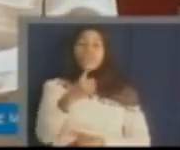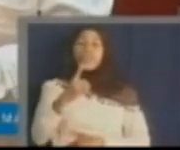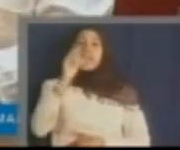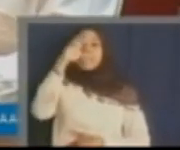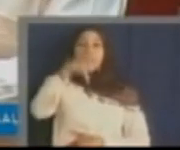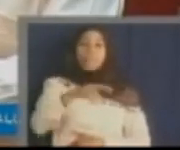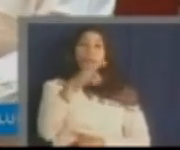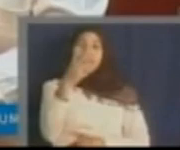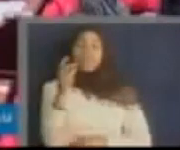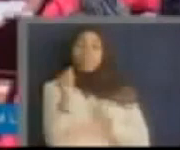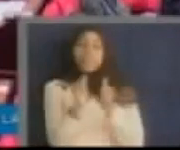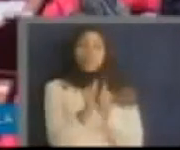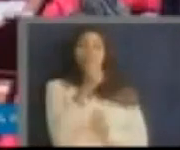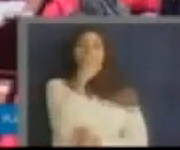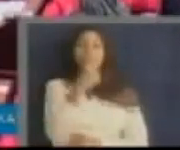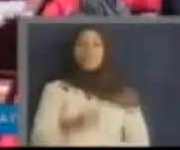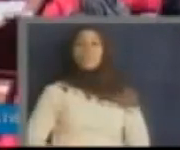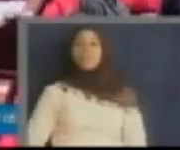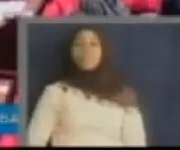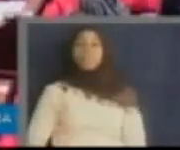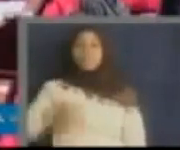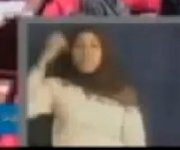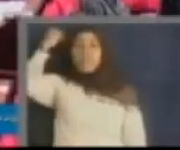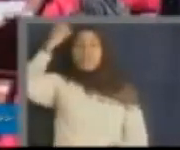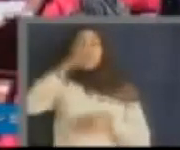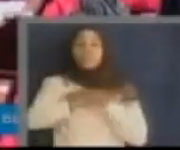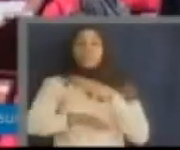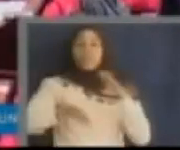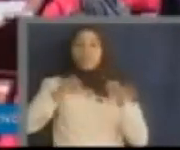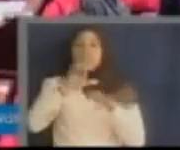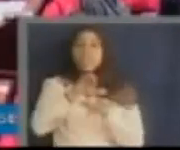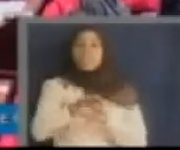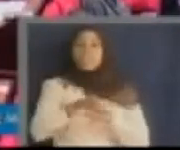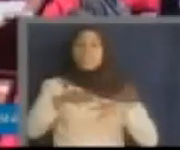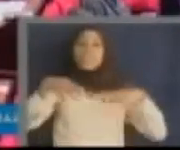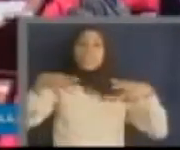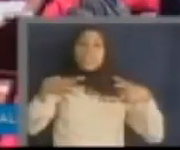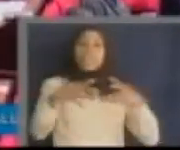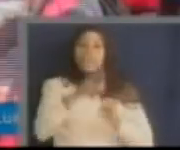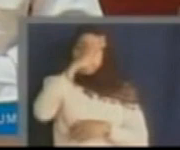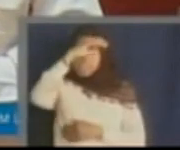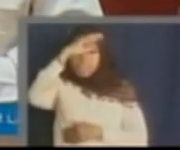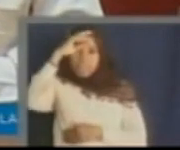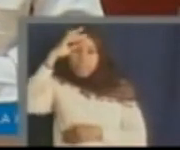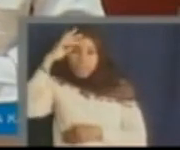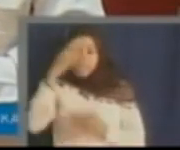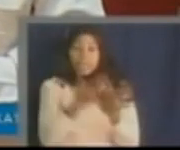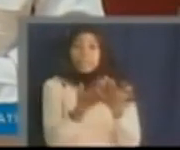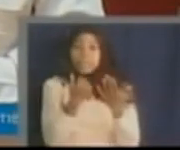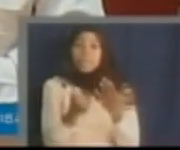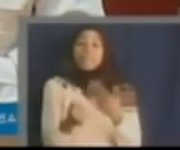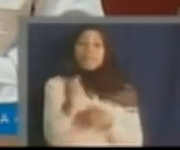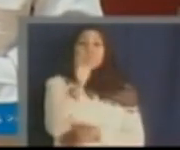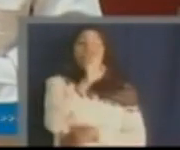2014. Mheshimiwa Mwenyekiti, kamati ilitafakari sababu za rufaa